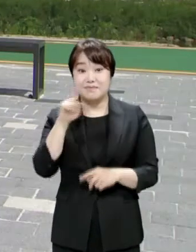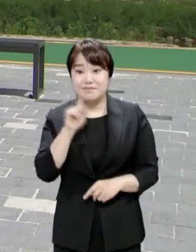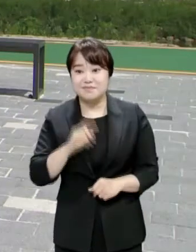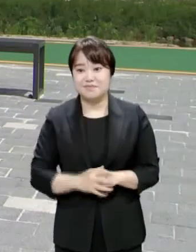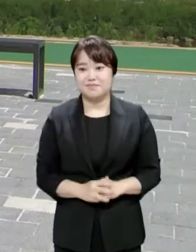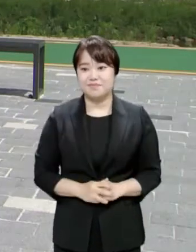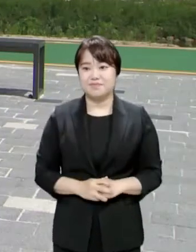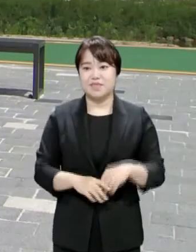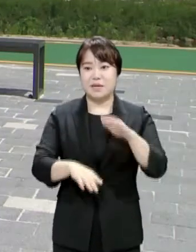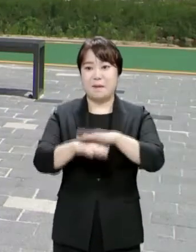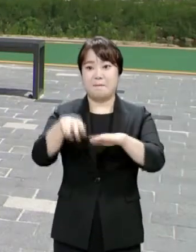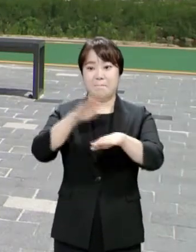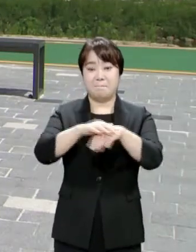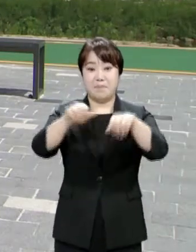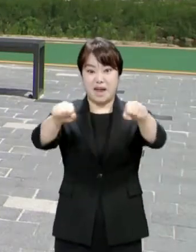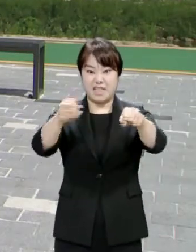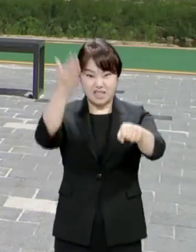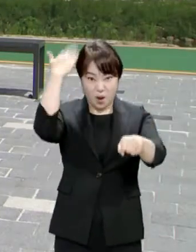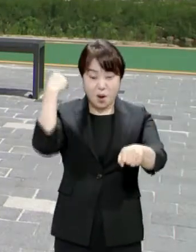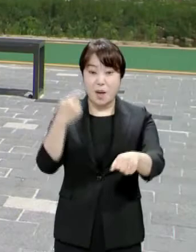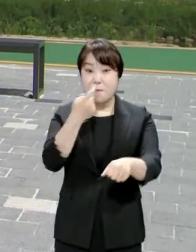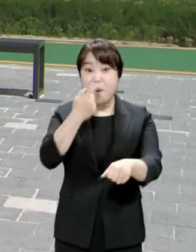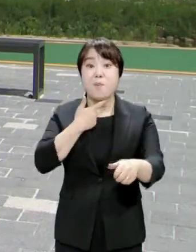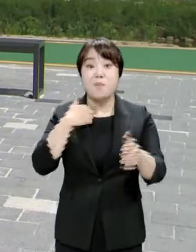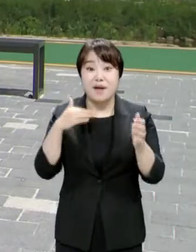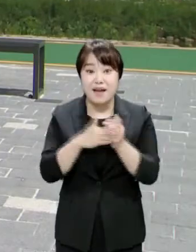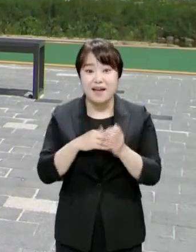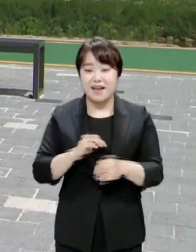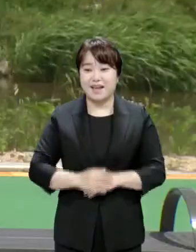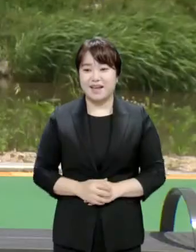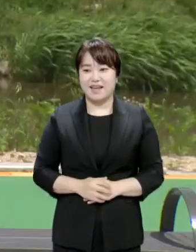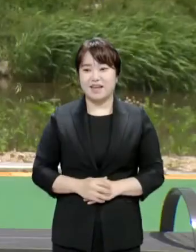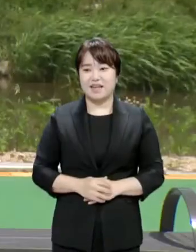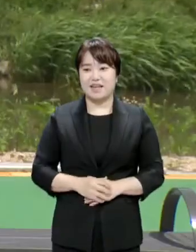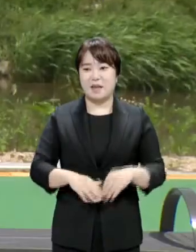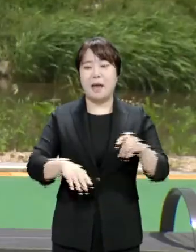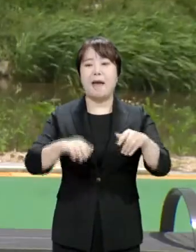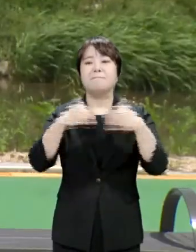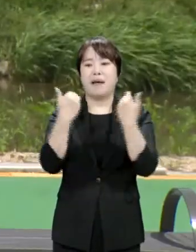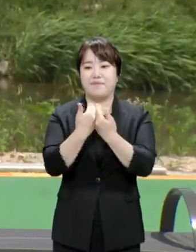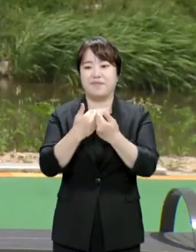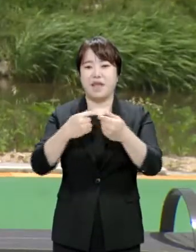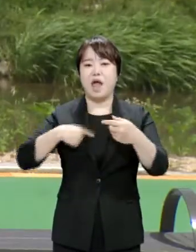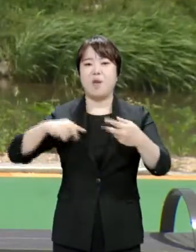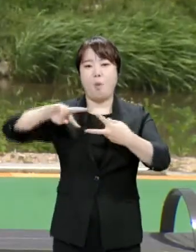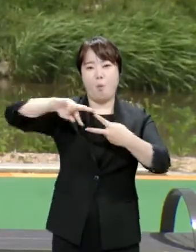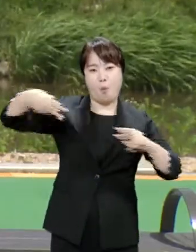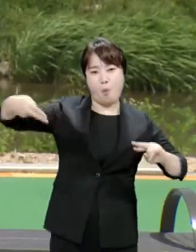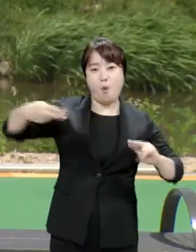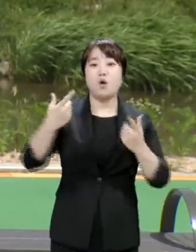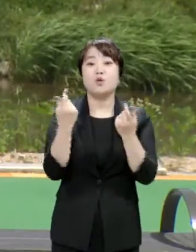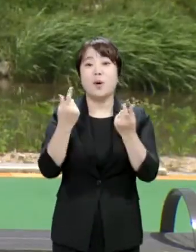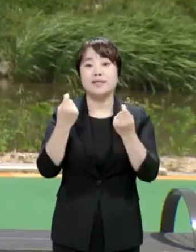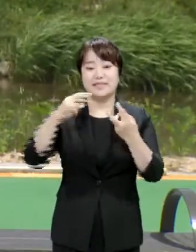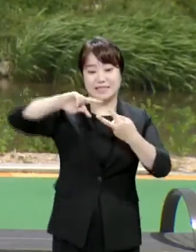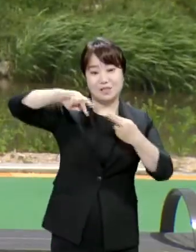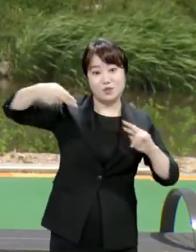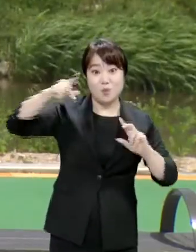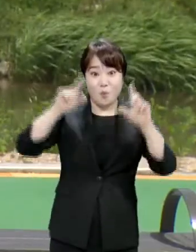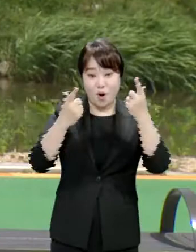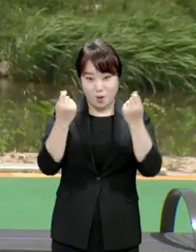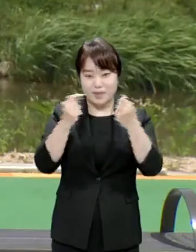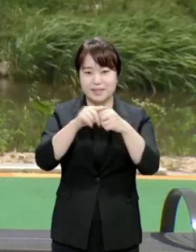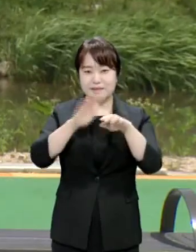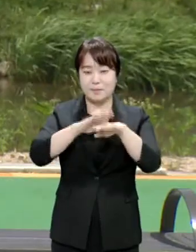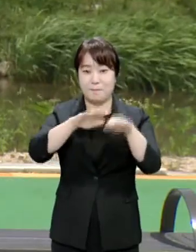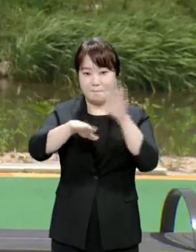팔 쪽으로 당겼다면 이번 동작은 반대 팔 쪽으로 무릎을 꼬아서 몸통을 꼬아서